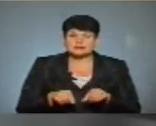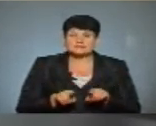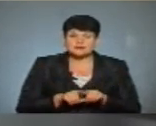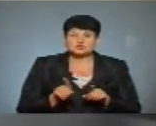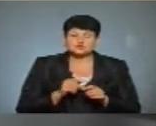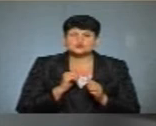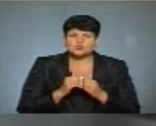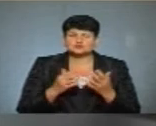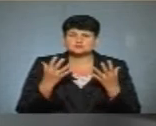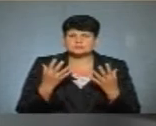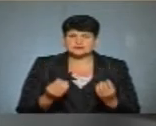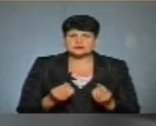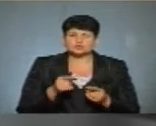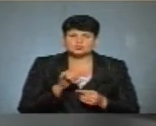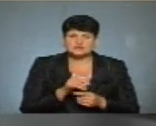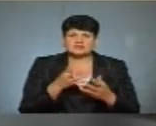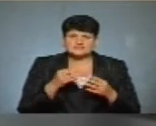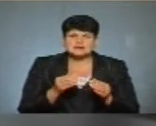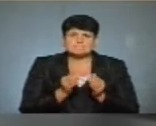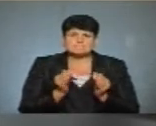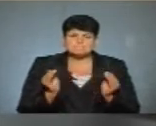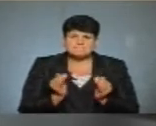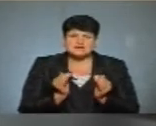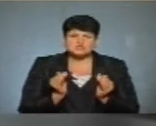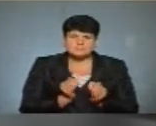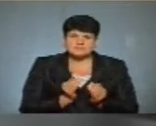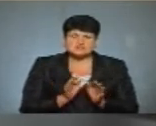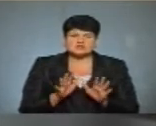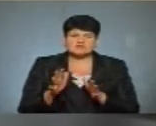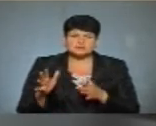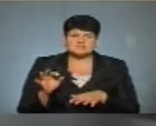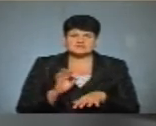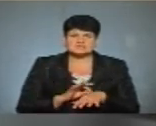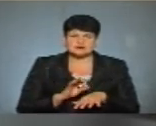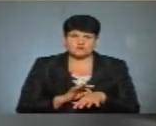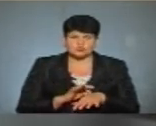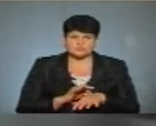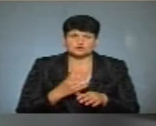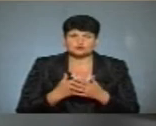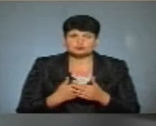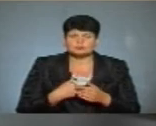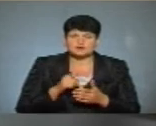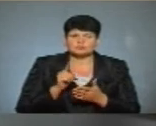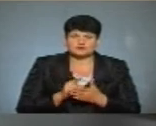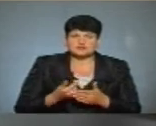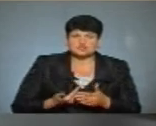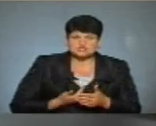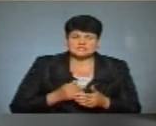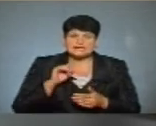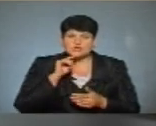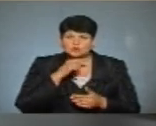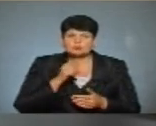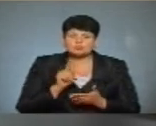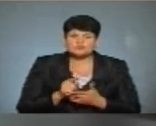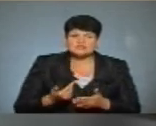з кожним днем в них все менше і менше випадків захворювання. Тобто ми повинні жити, економіка повинна